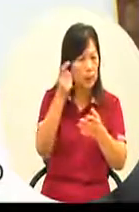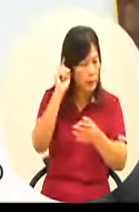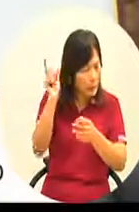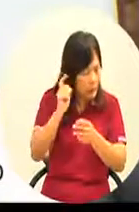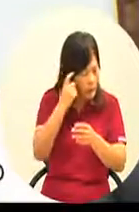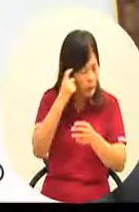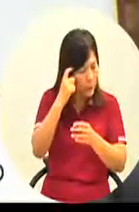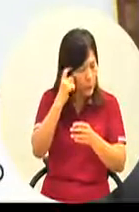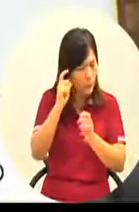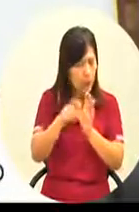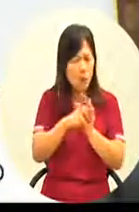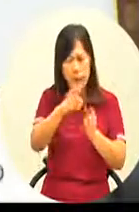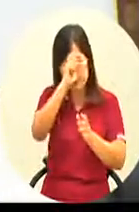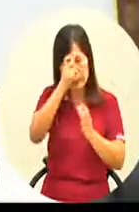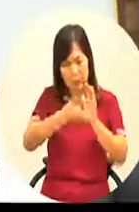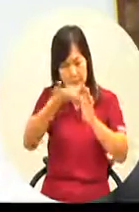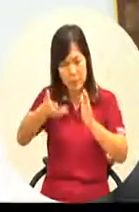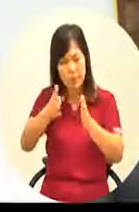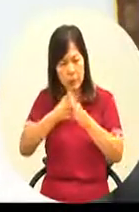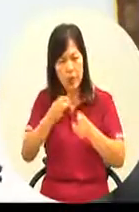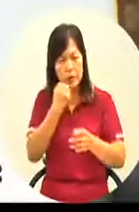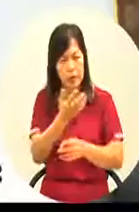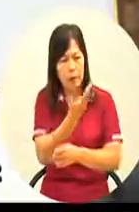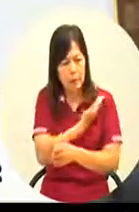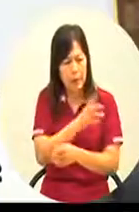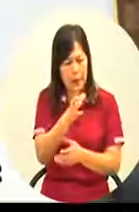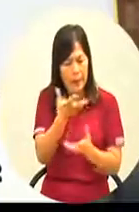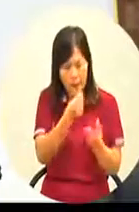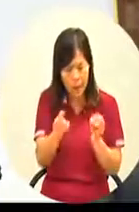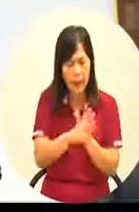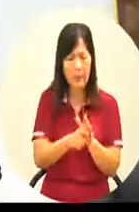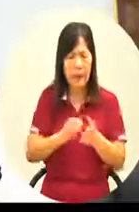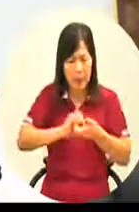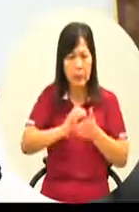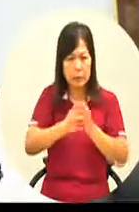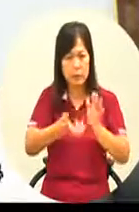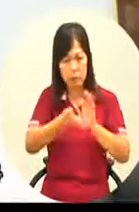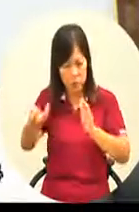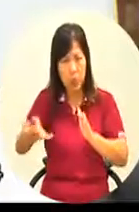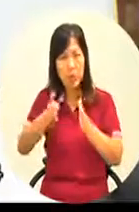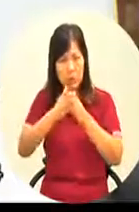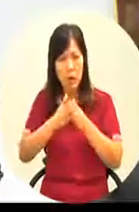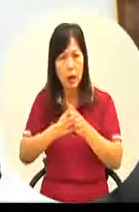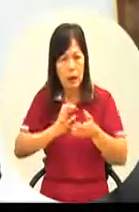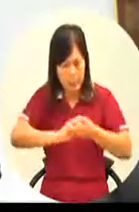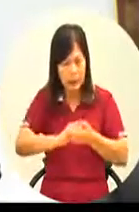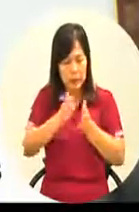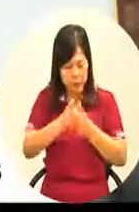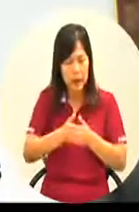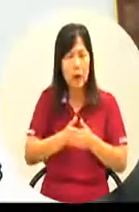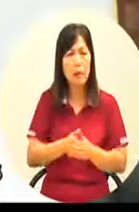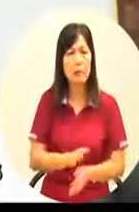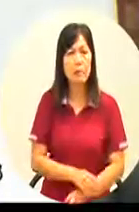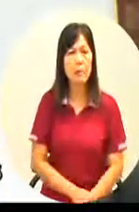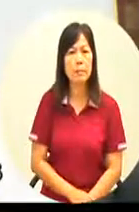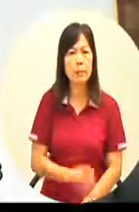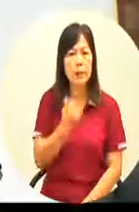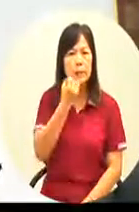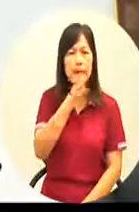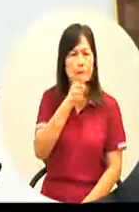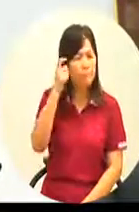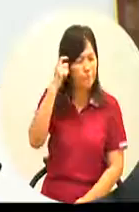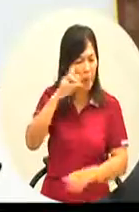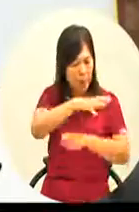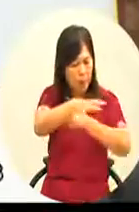决在前哈，迁村是不得已的主张，迁村是一定要迁，是势在必行，但是要考虑到环境